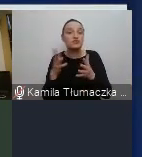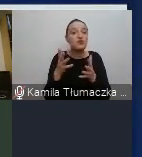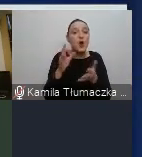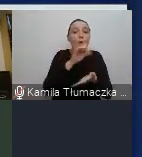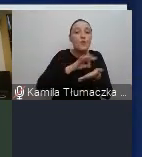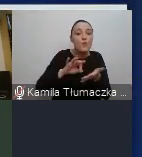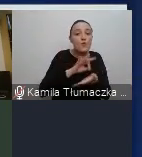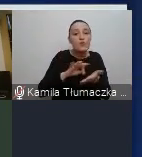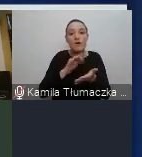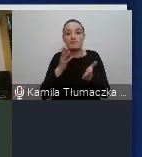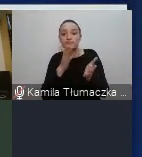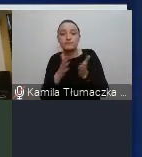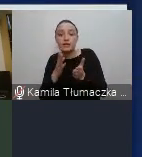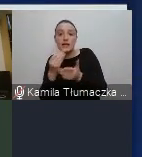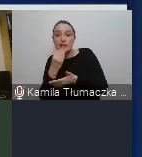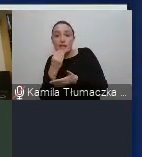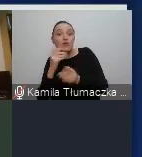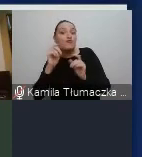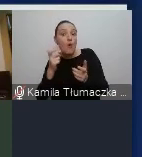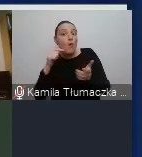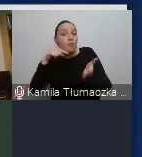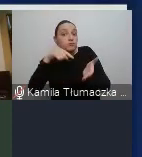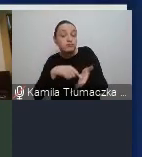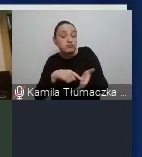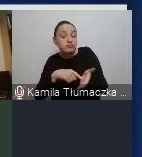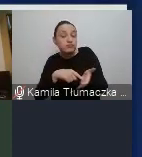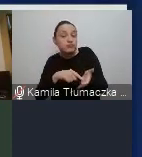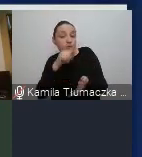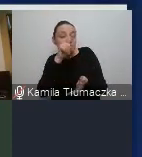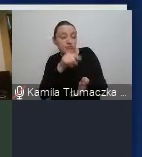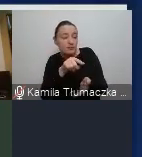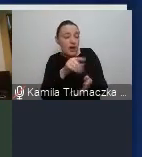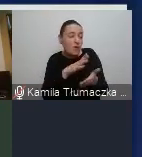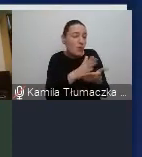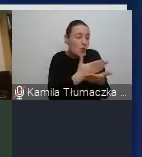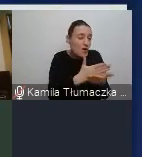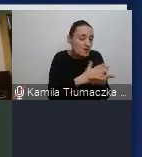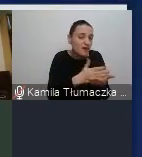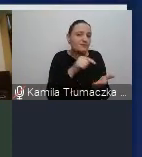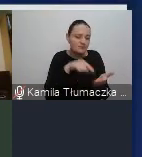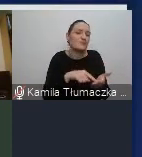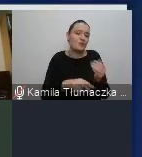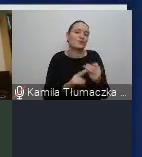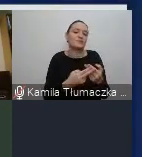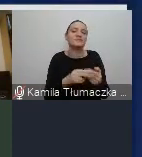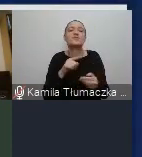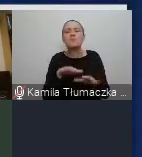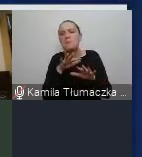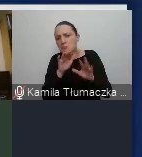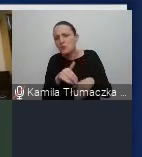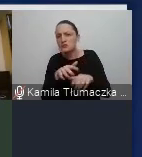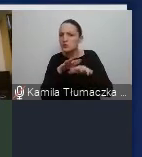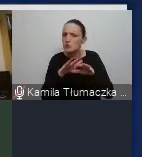i przygotowuje się potrawy, jest, że to jest kuchnia, można tych fiszek umieszczać dużo